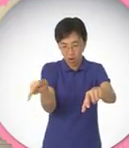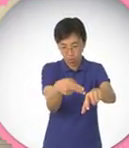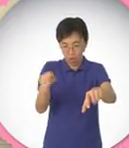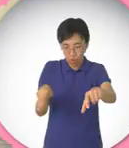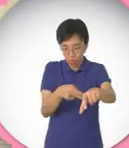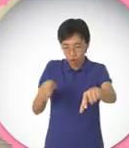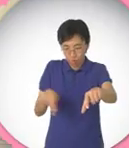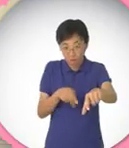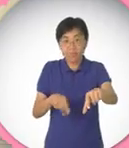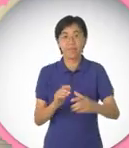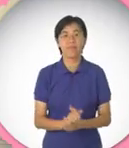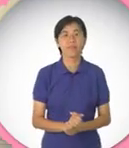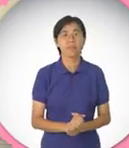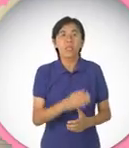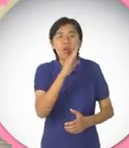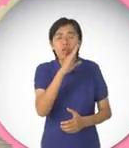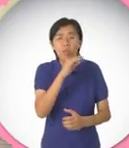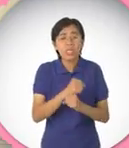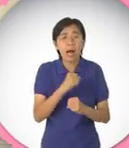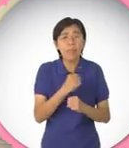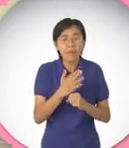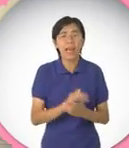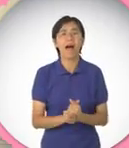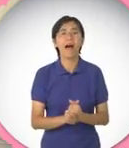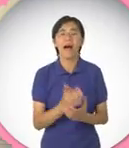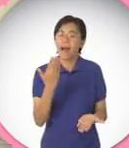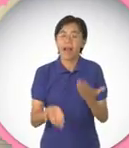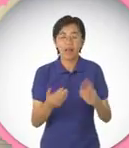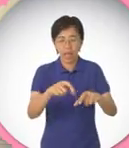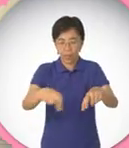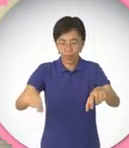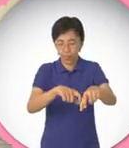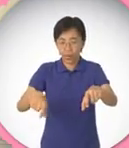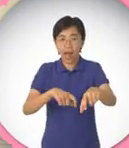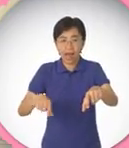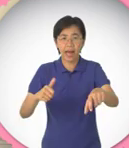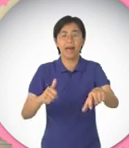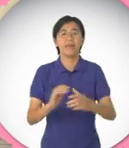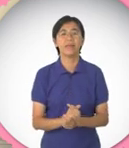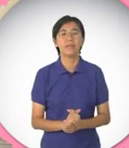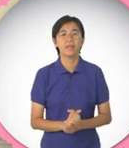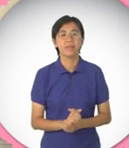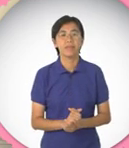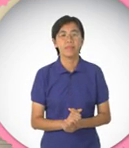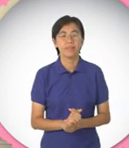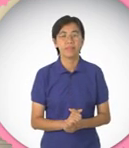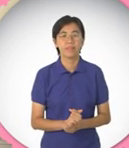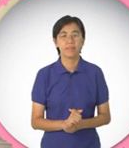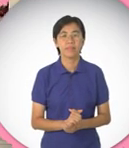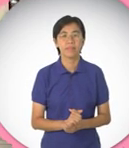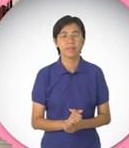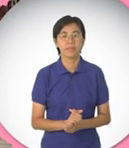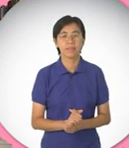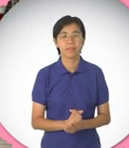แล้ววางก็วางสับถ้าเกิดว่าเราไม่เว้นช่องอาจจะวางสับหว่างกันนิดนึงแต่โดยปกติแล้วด้านข้างจะยังขาวถ้าเกิดเขาชิดกันมากเกินไป คร ับ ค่ะ